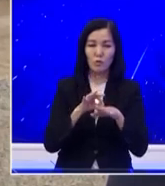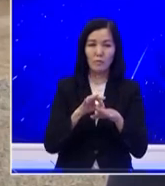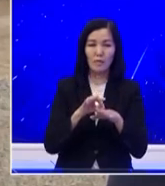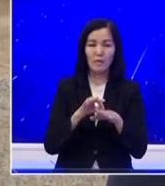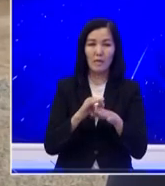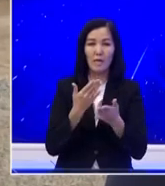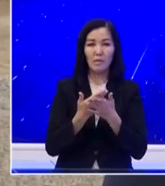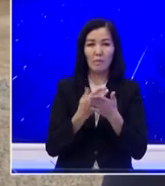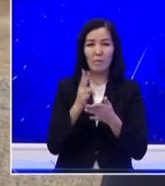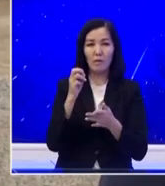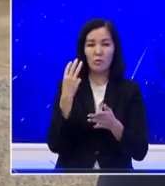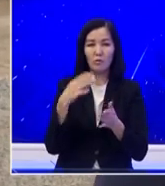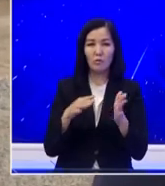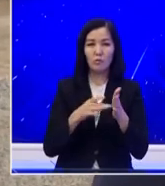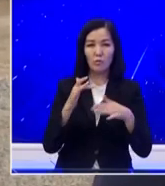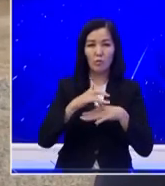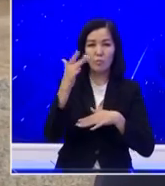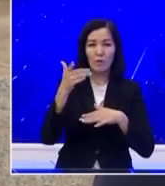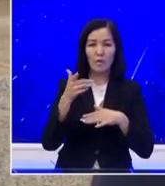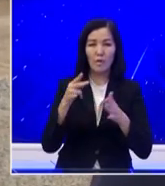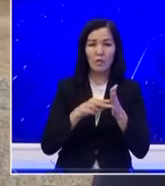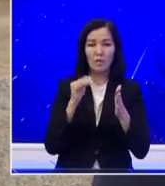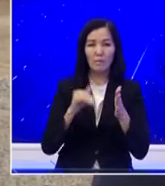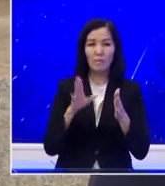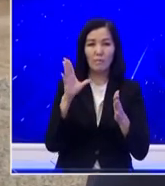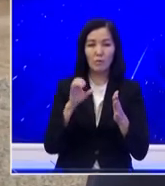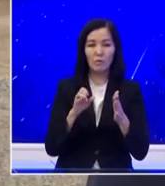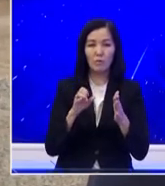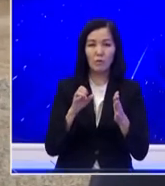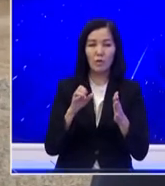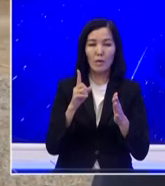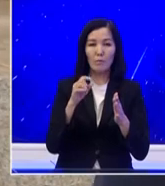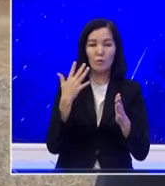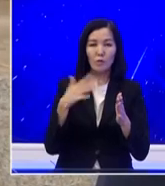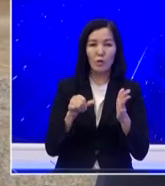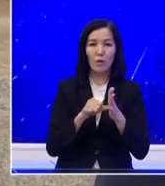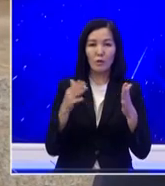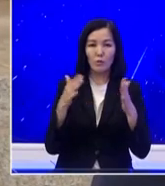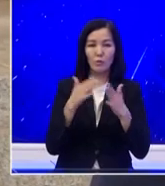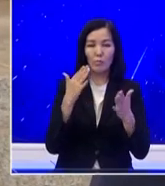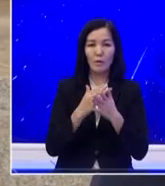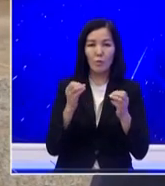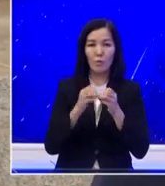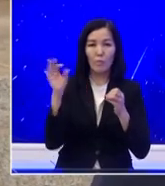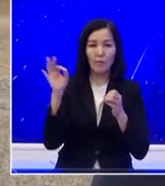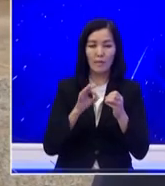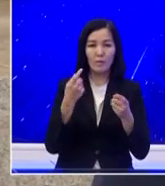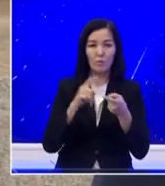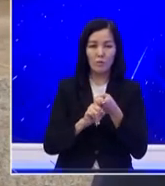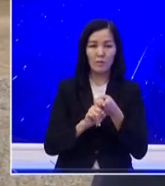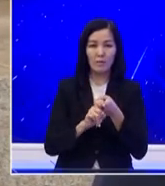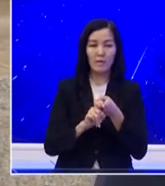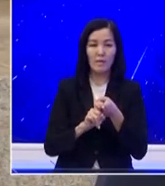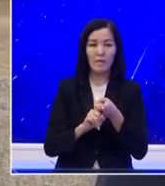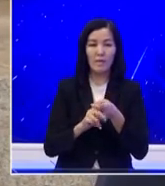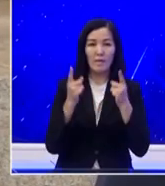мұнда шамамен 239 көп қабатты үй, 7156 абонент бар. Қазіргі сәтте шамамен 10% қосылды. Тіпті коммерциялық